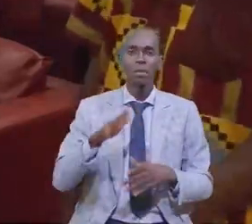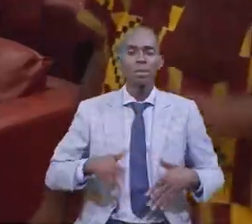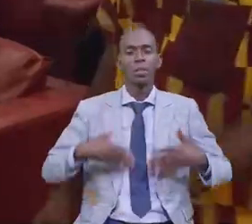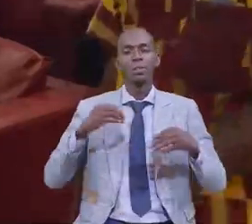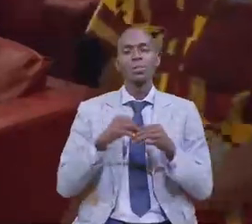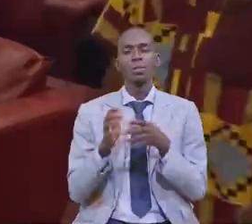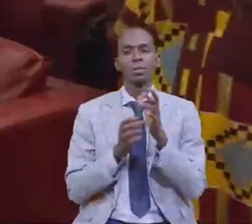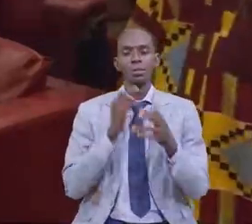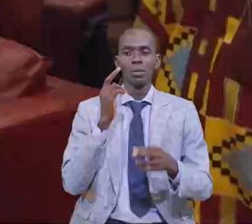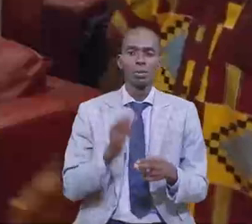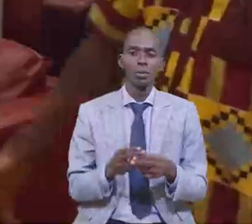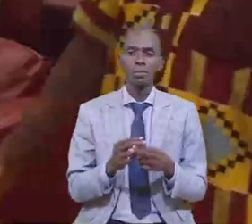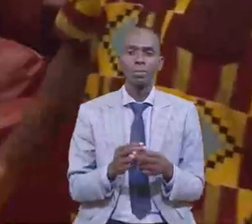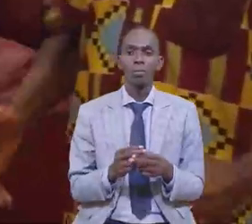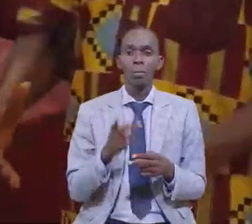vie.